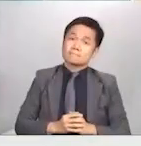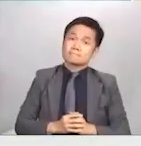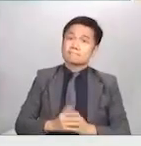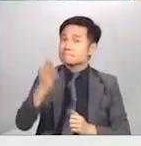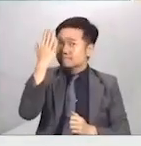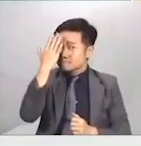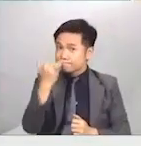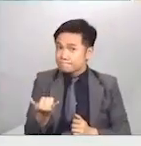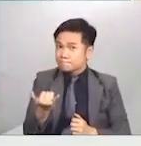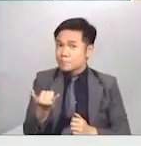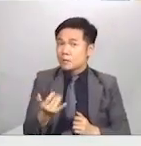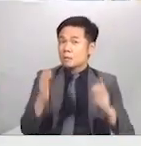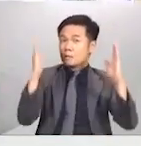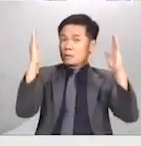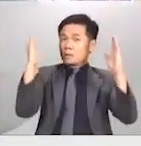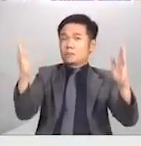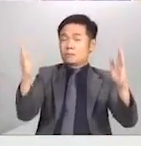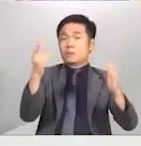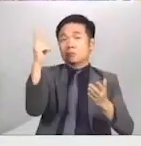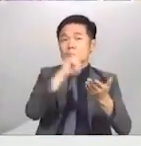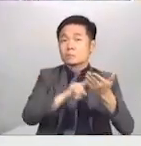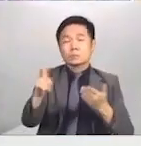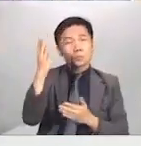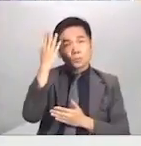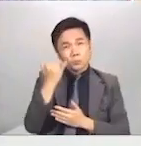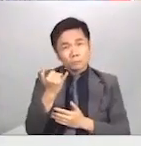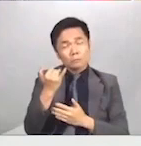kenapa tempoh Perintah Kawalan Pergerakan ini selama 2 minggu?